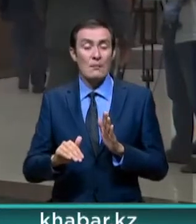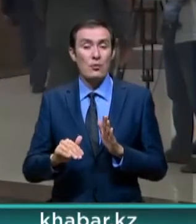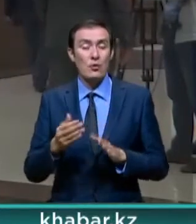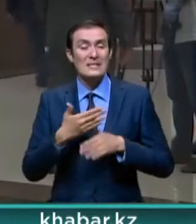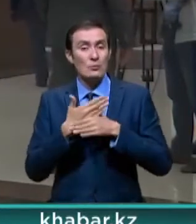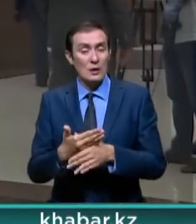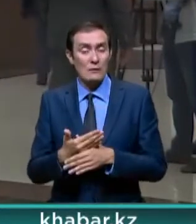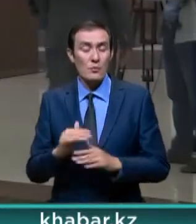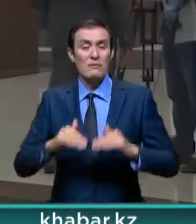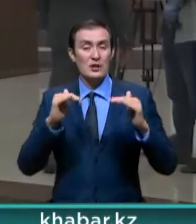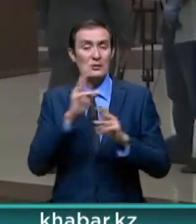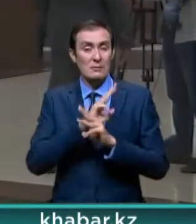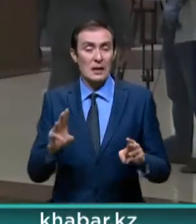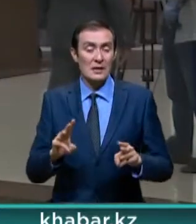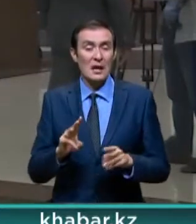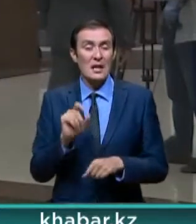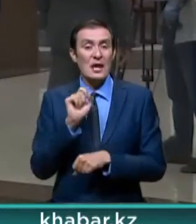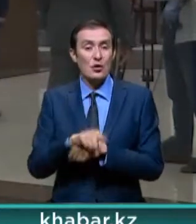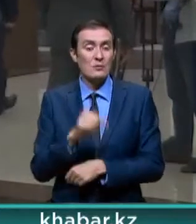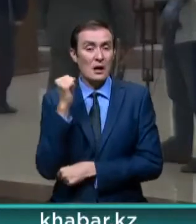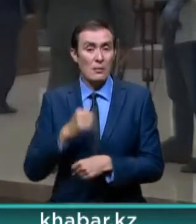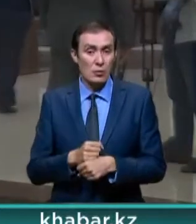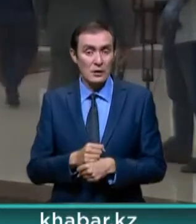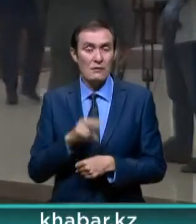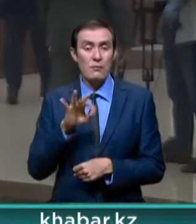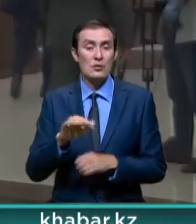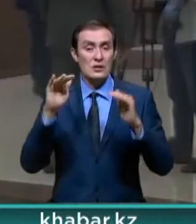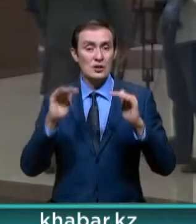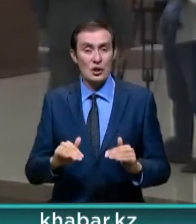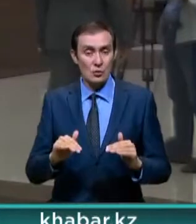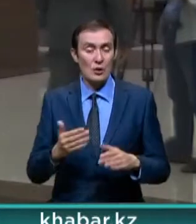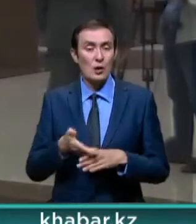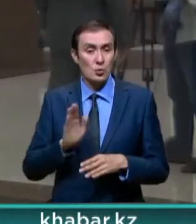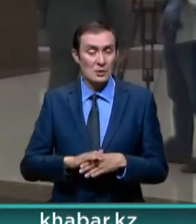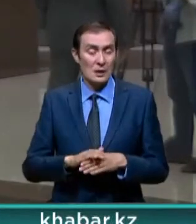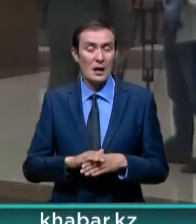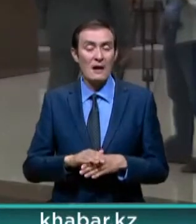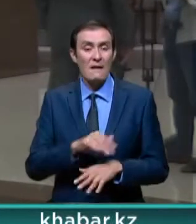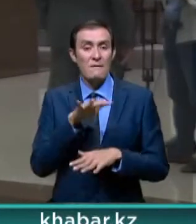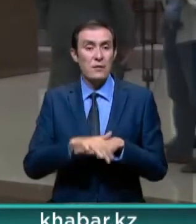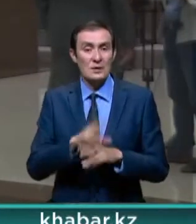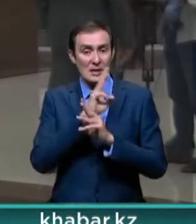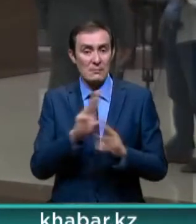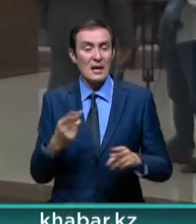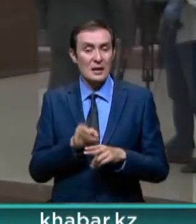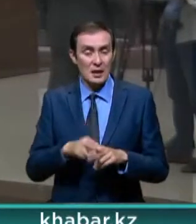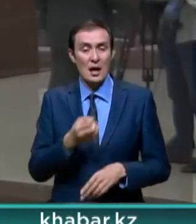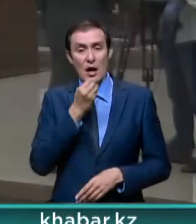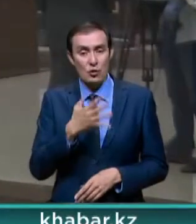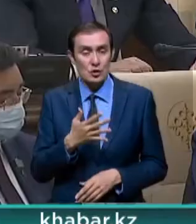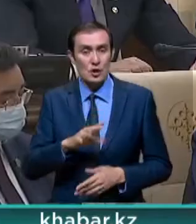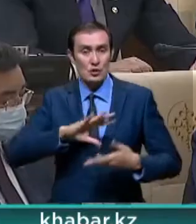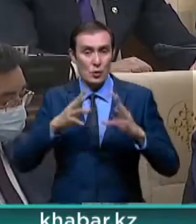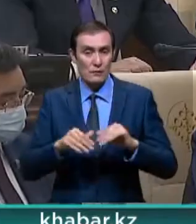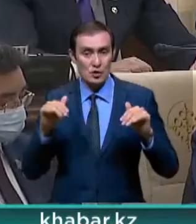стимулированию повышения заработной платы наемных работников, по снижению нагрузки на фонд заработной платы – это очень хорошее